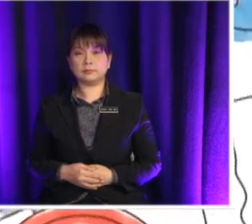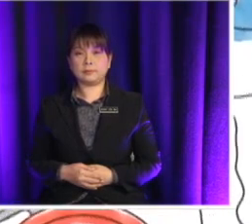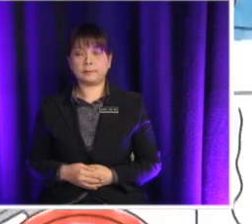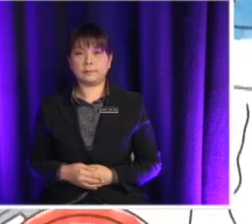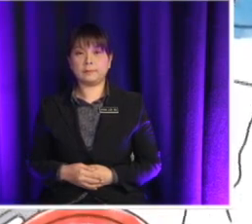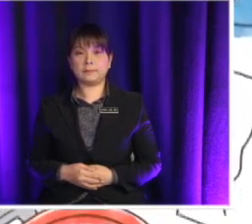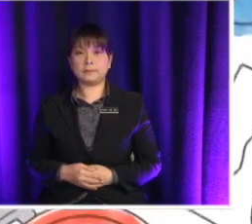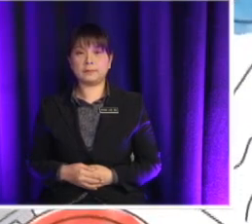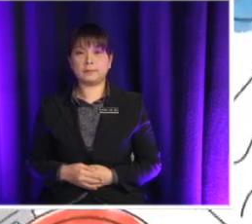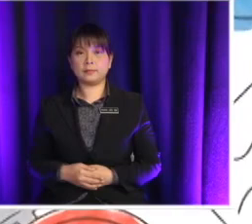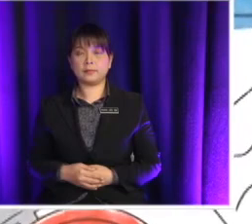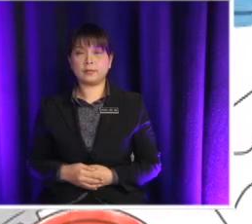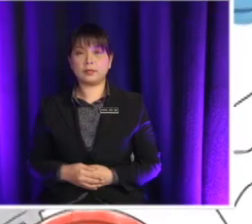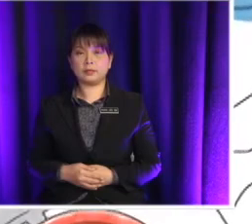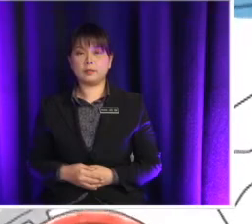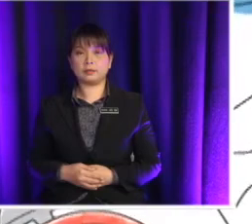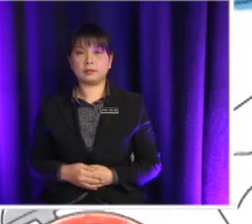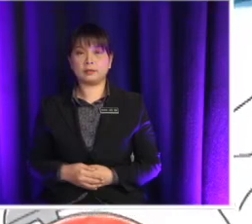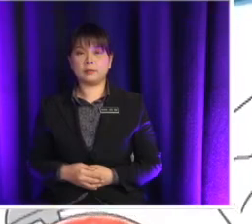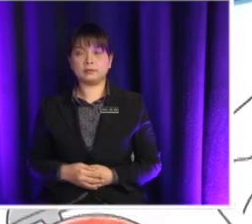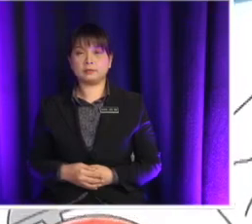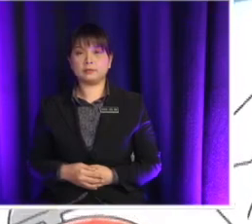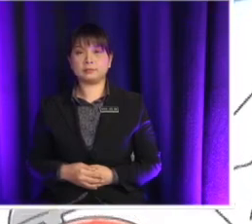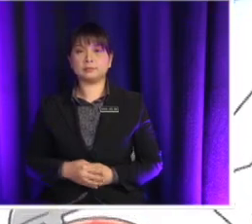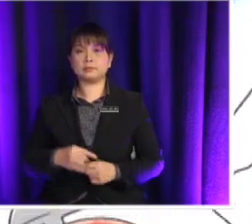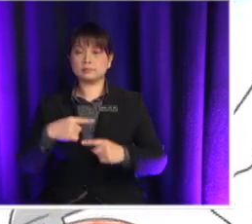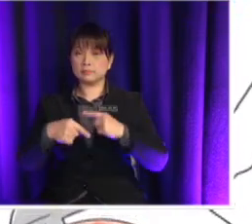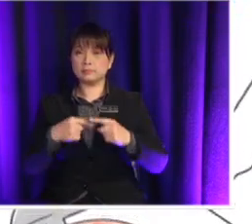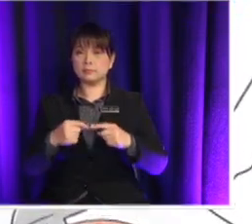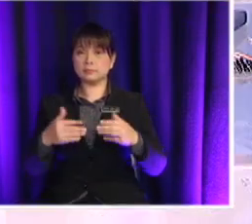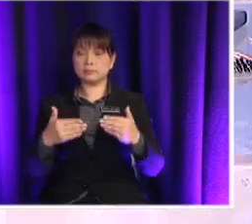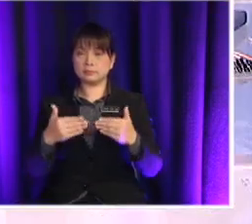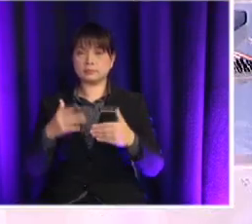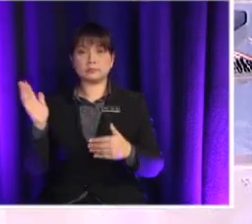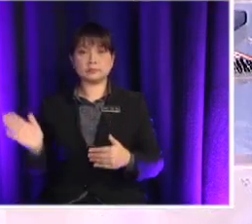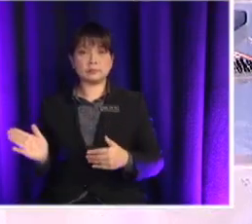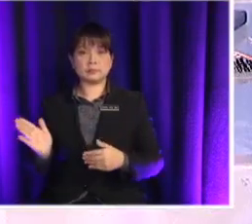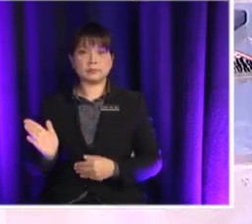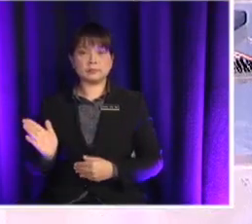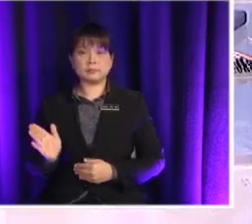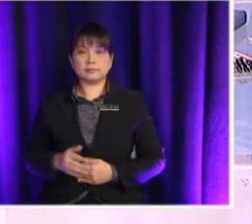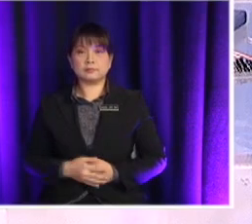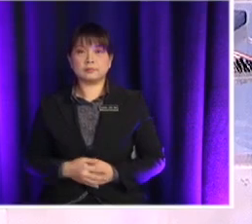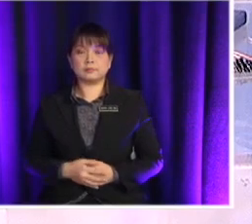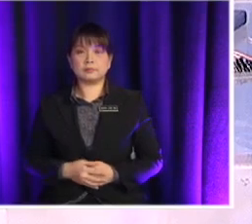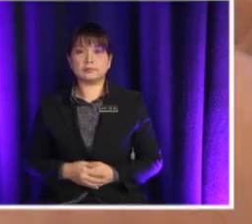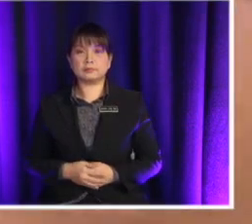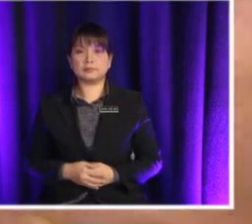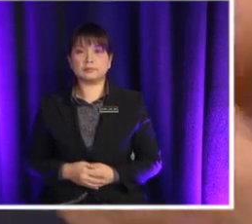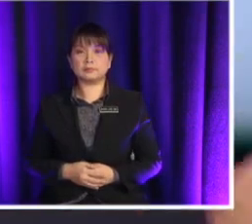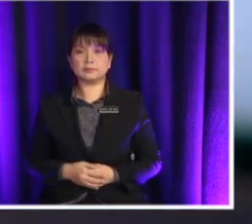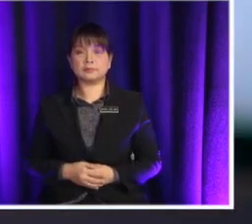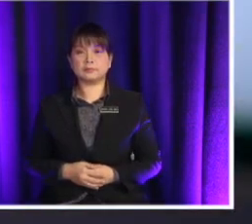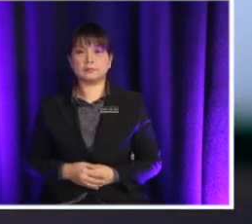freekan dia. Okey, cikgu. So bila sambungan ni kita nak ambil LDR pula kan. So LDR satu kaki